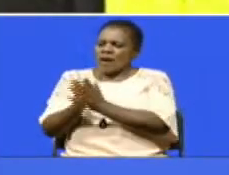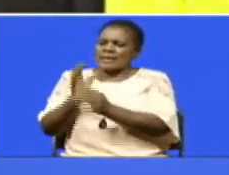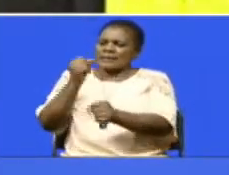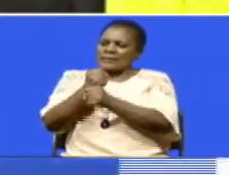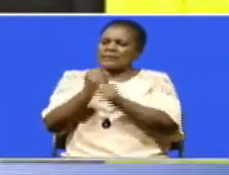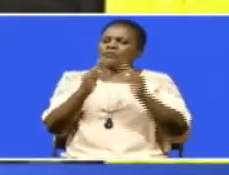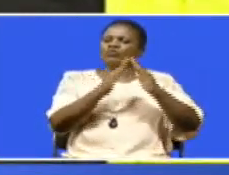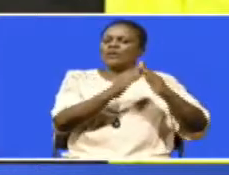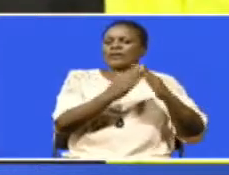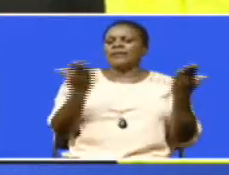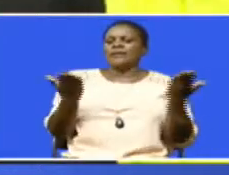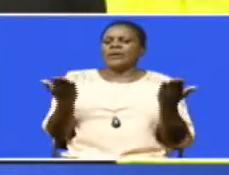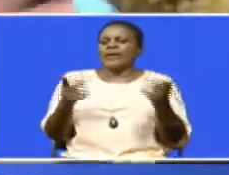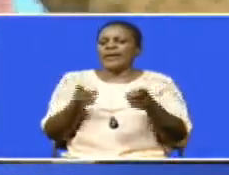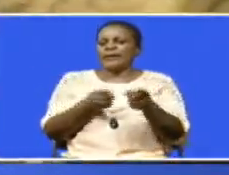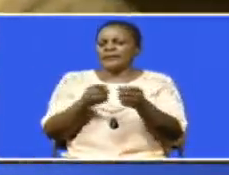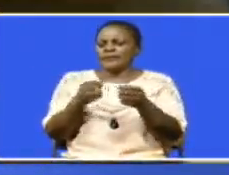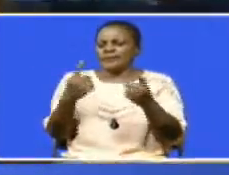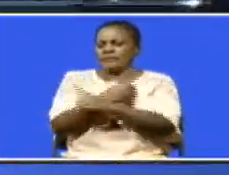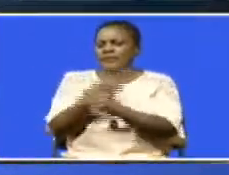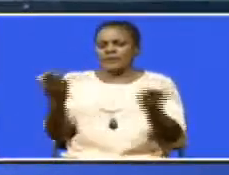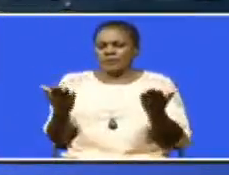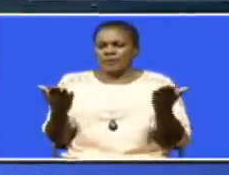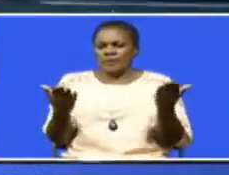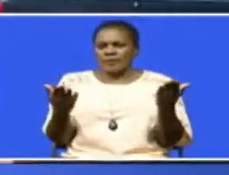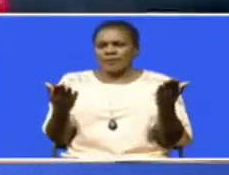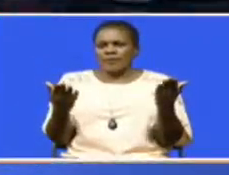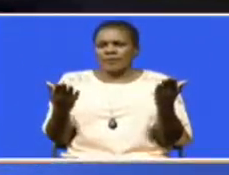kuuza, iko wapi tofauti?